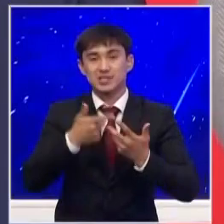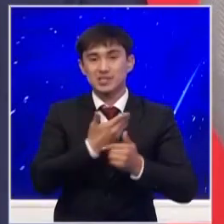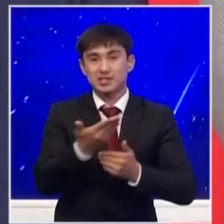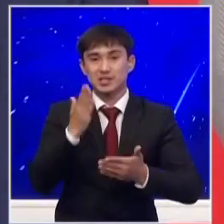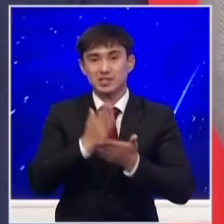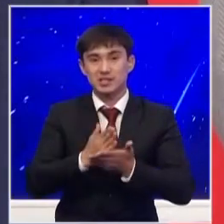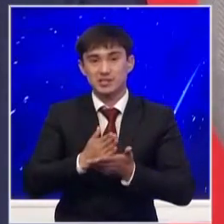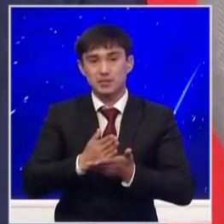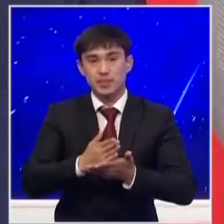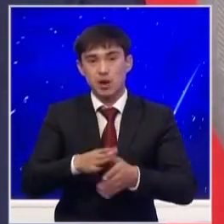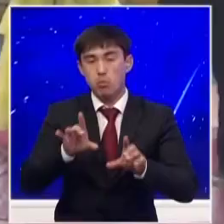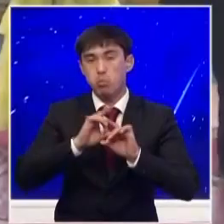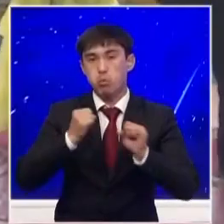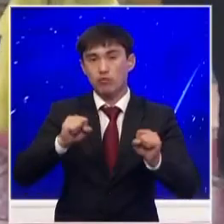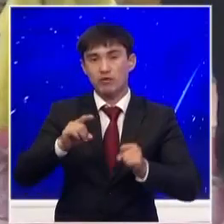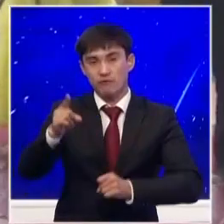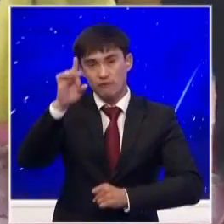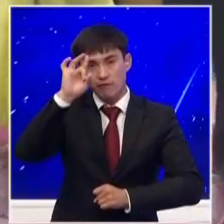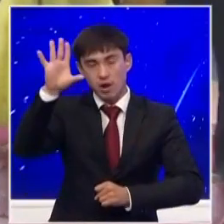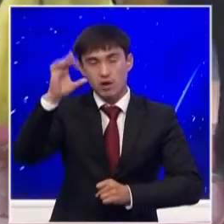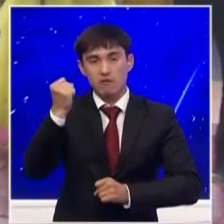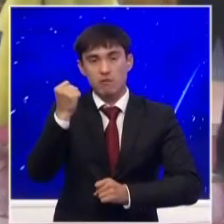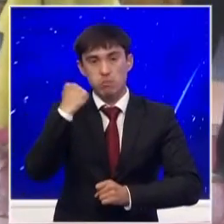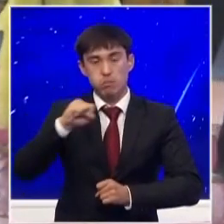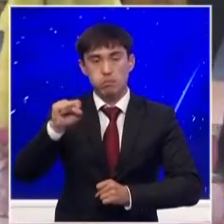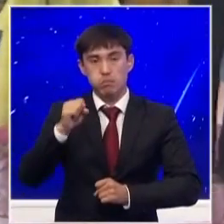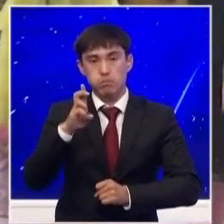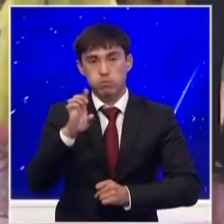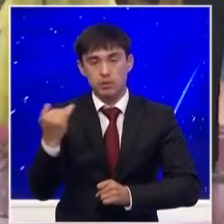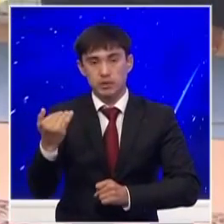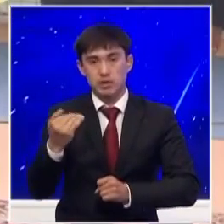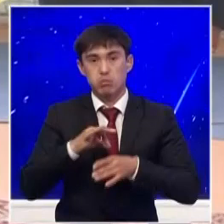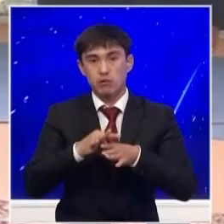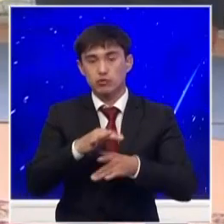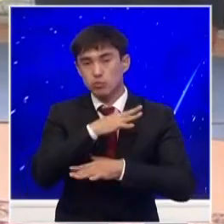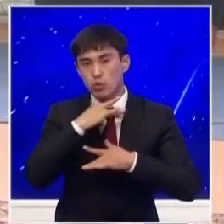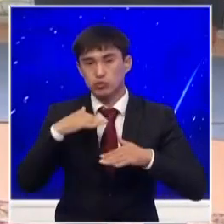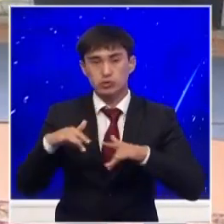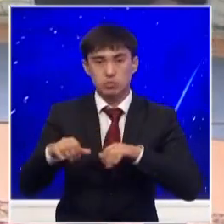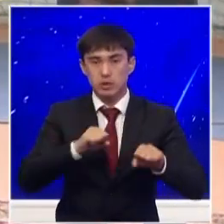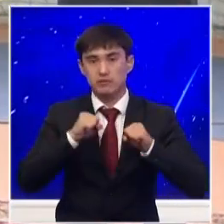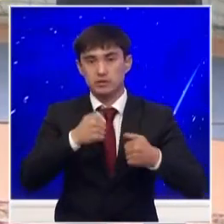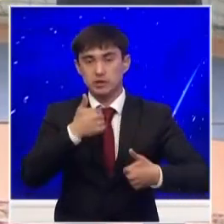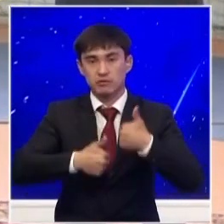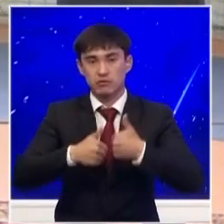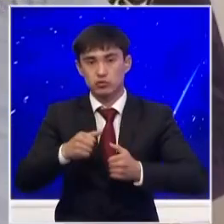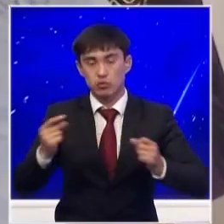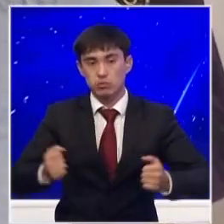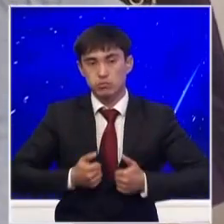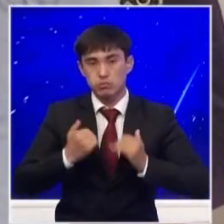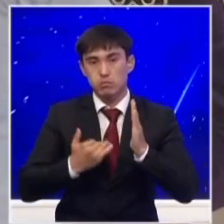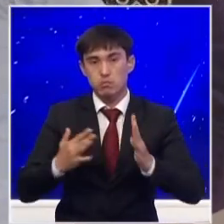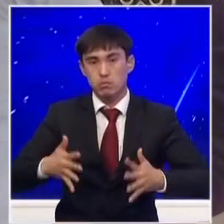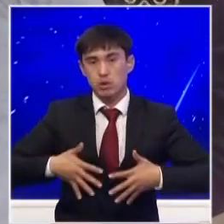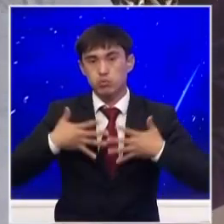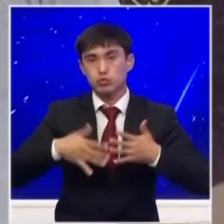легенды и сказания о подвигах великого батыра. Сегодня в его честь проводится множество спортивных соревнований, чтобы пробудить у